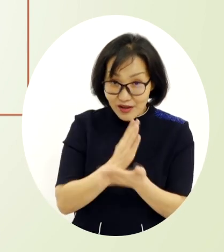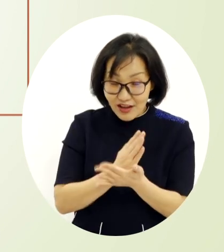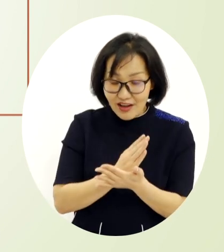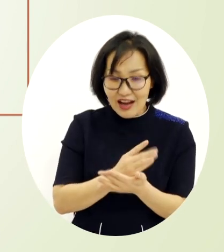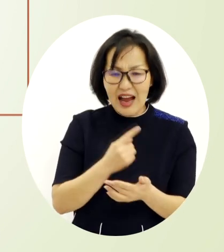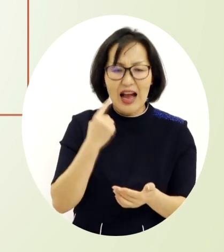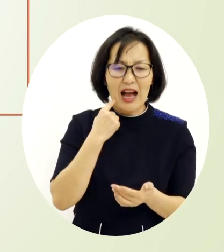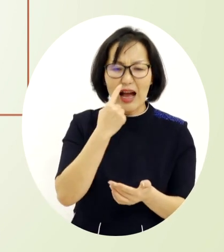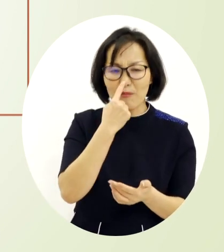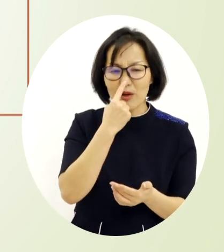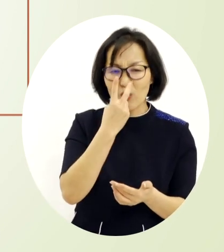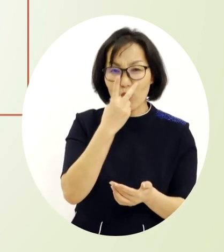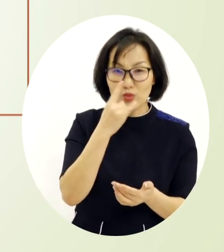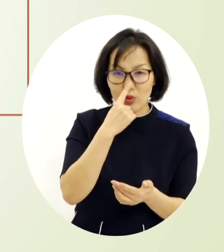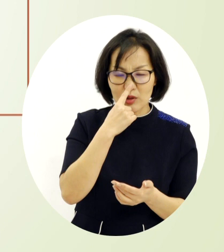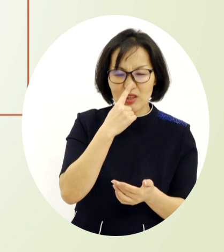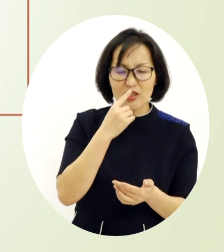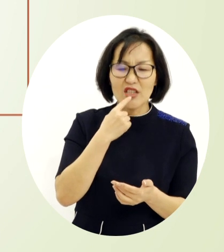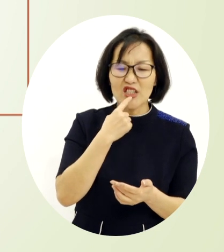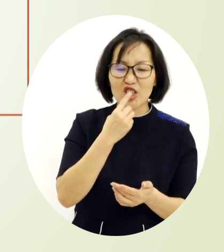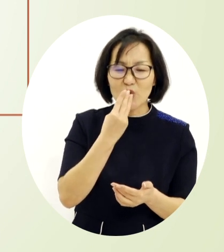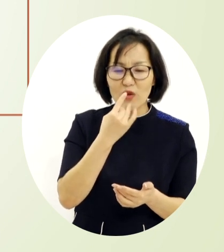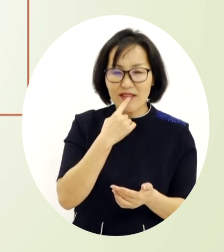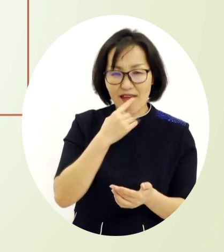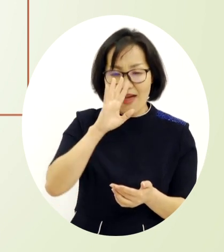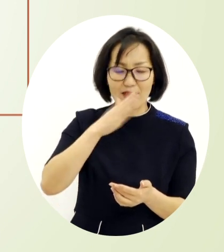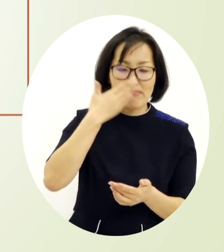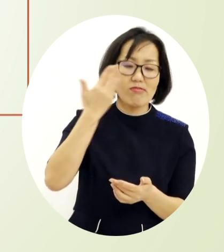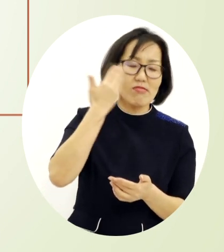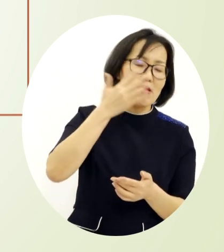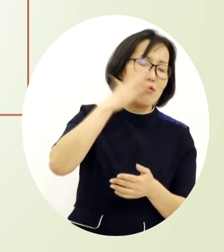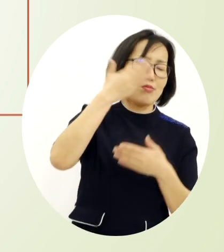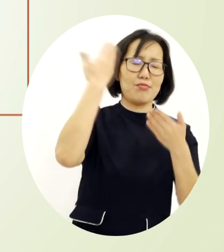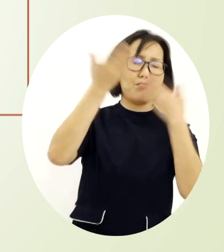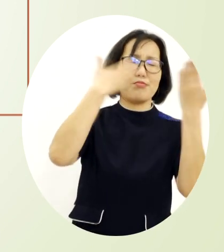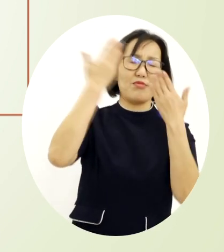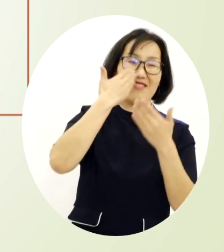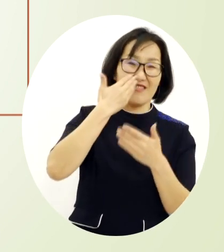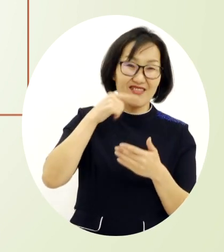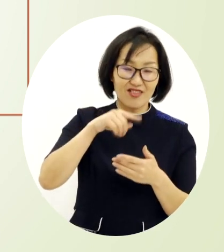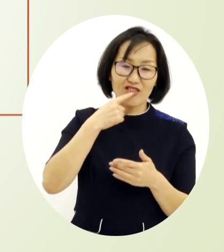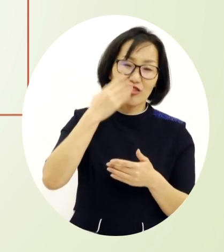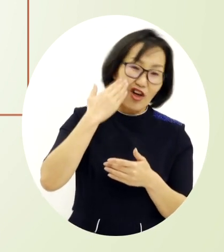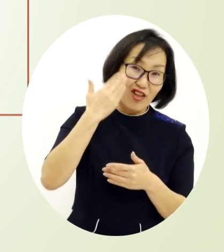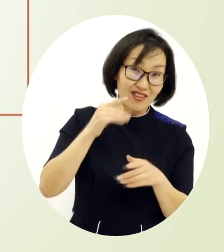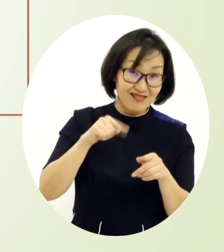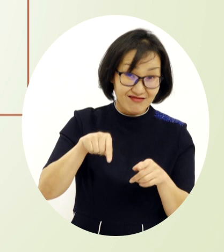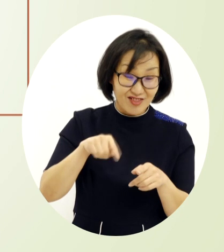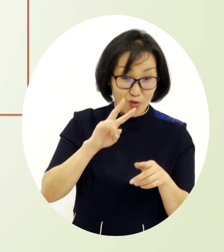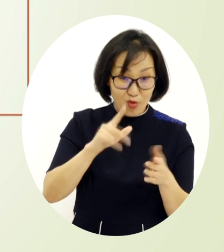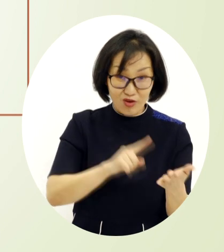үзүүрийг ширүүн хилээрэ хайр найргүй хайрн долоон гэдэг. Энэ үгийн сонголтоор мэдсэн